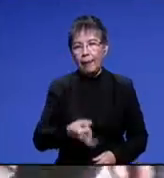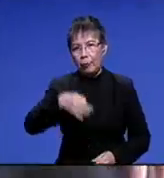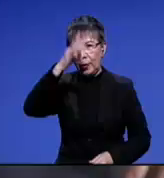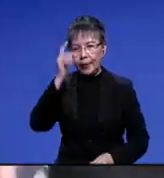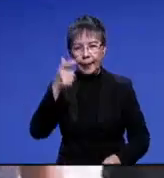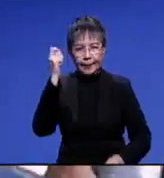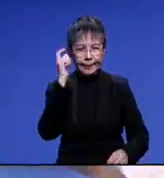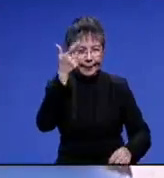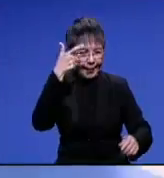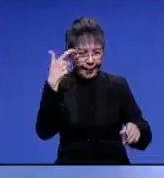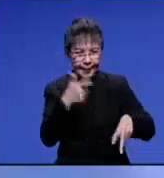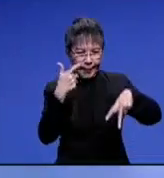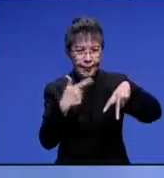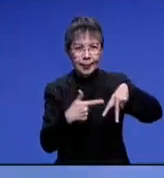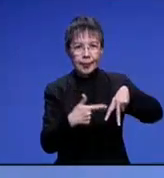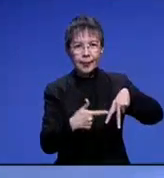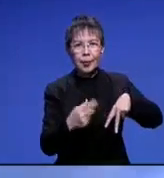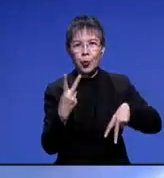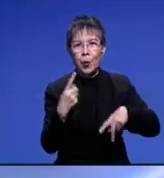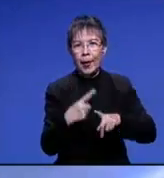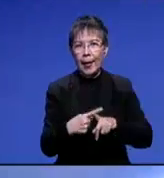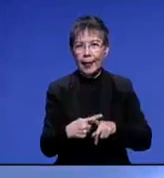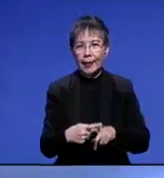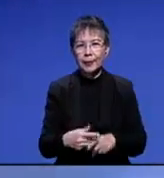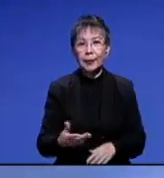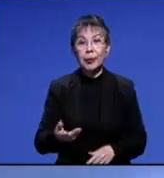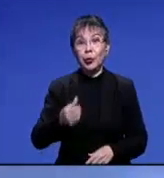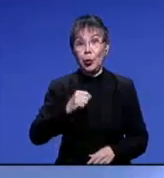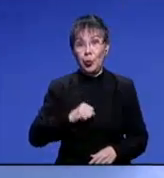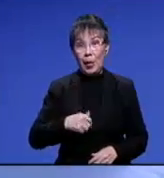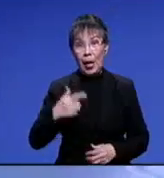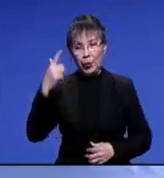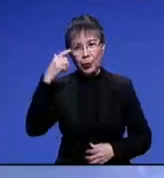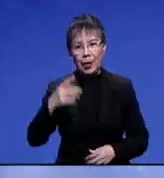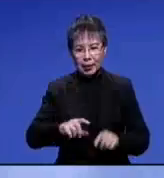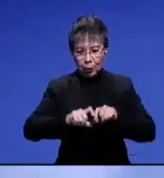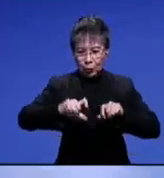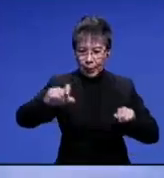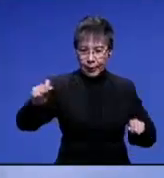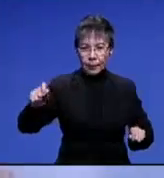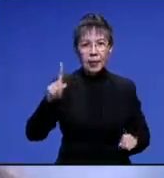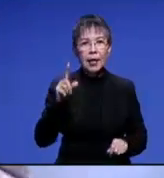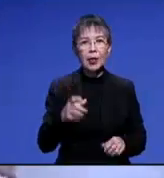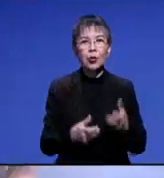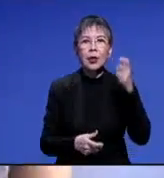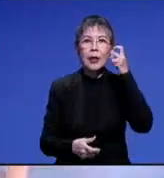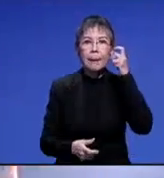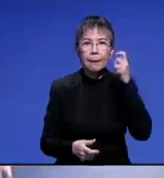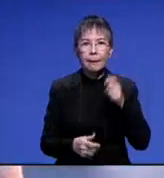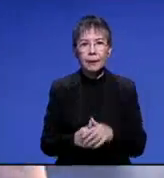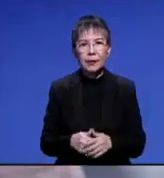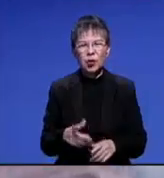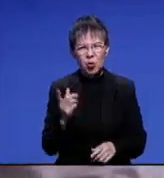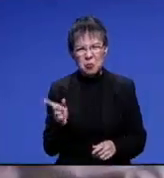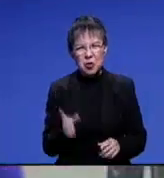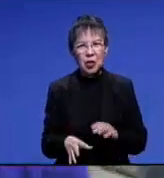bagian kaki karena melawan. Dari tangan pelaku, polisi menyita sebuah senjata tajam dan satu unit telepon genggam yang